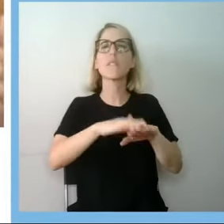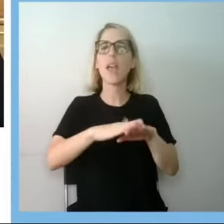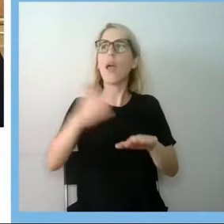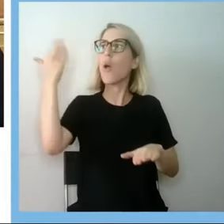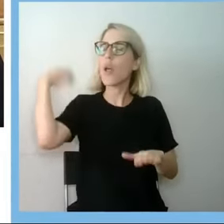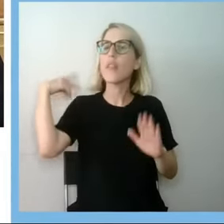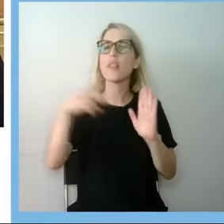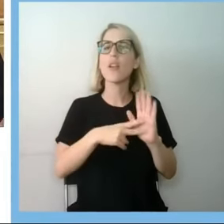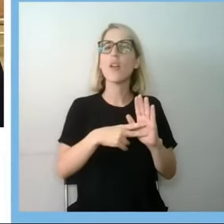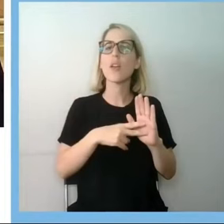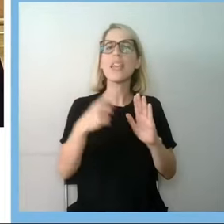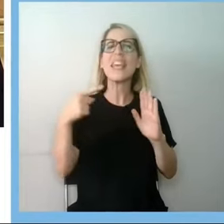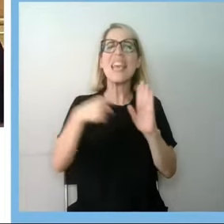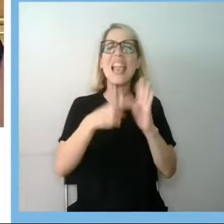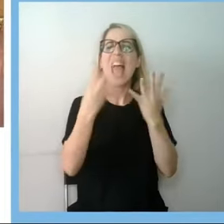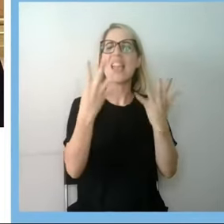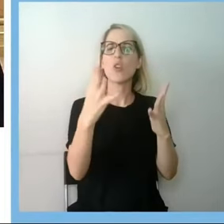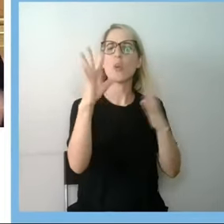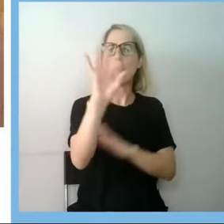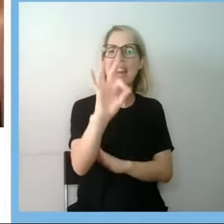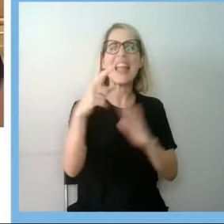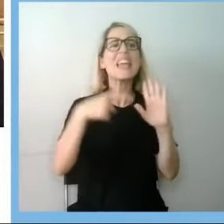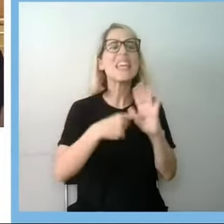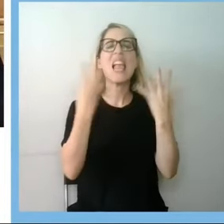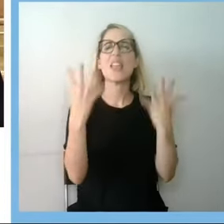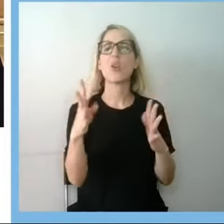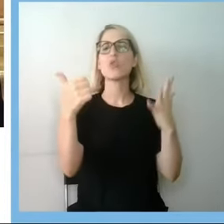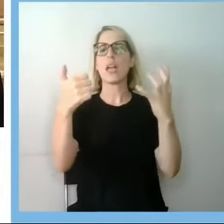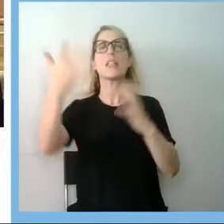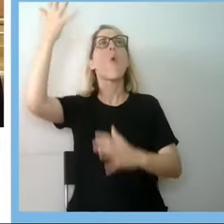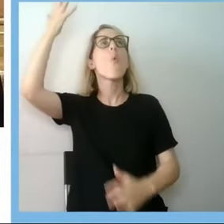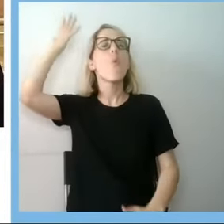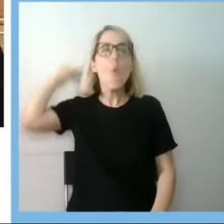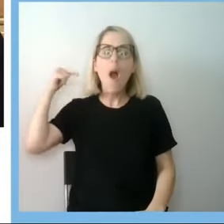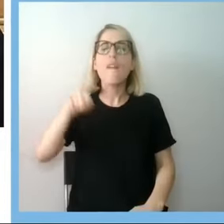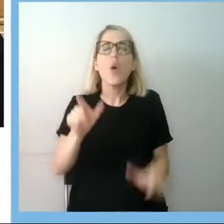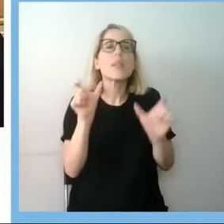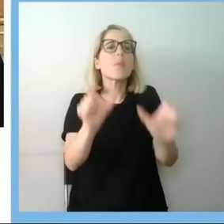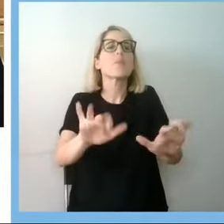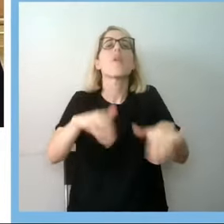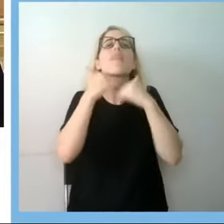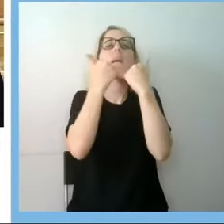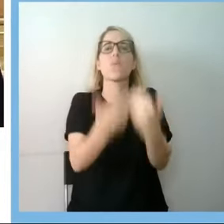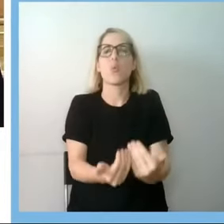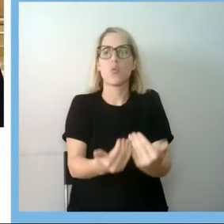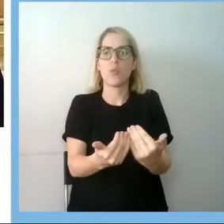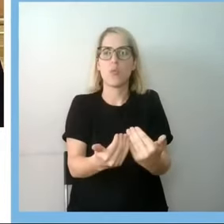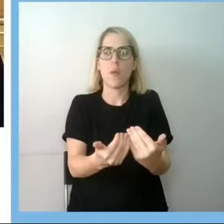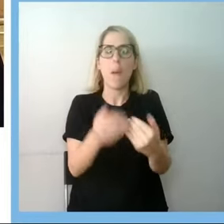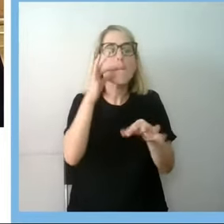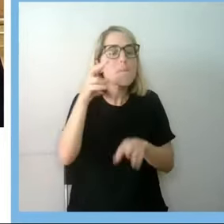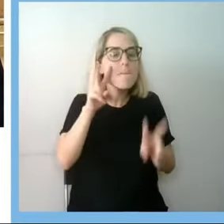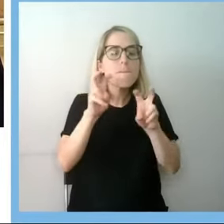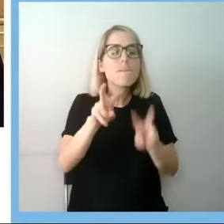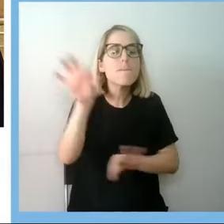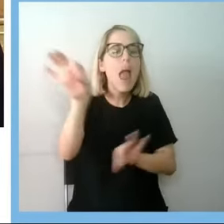Με διατομές οι οποίες δεν μπορούν να αντιμετωπίσουν αυτά τα φαινόμενα. Πότε έγινε μελέτη? Εδώ